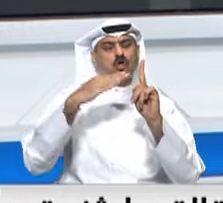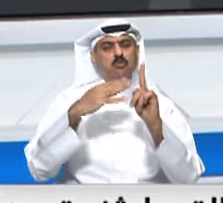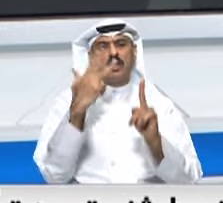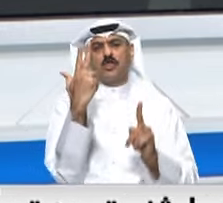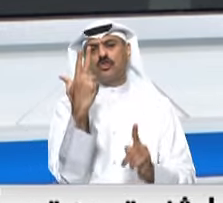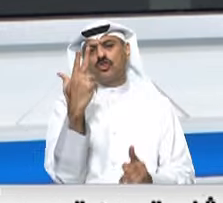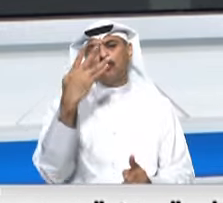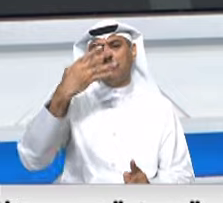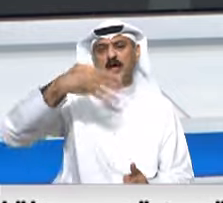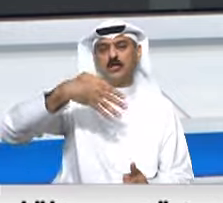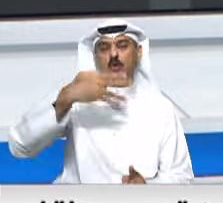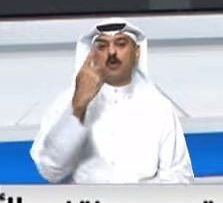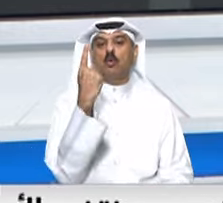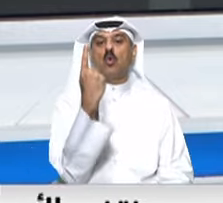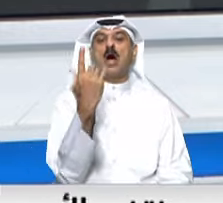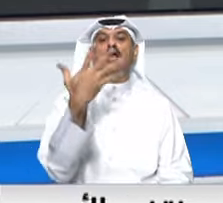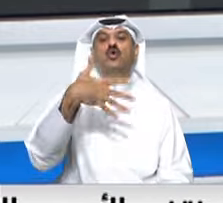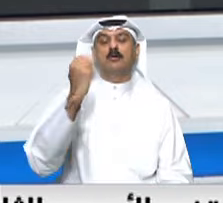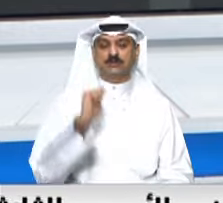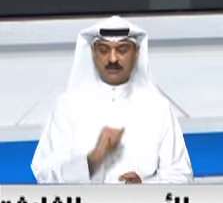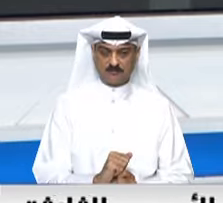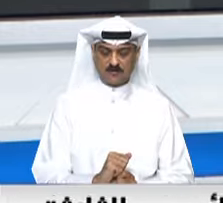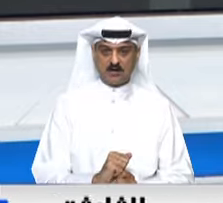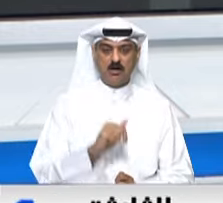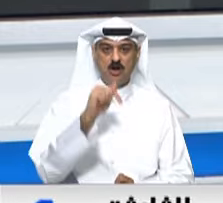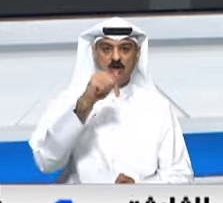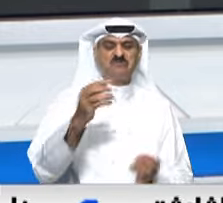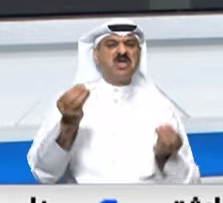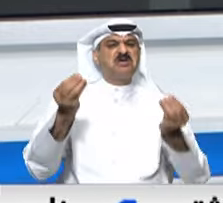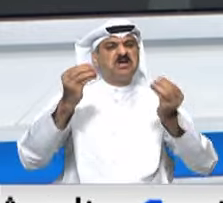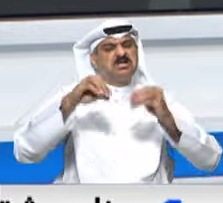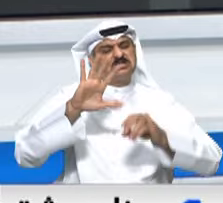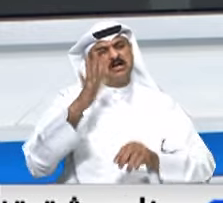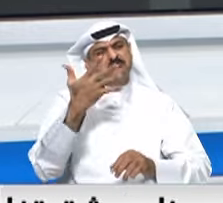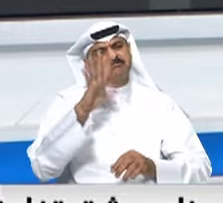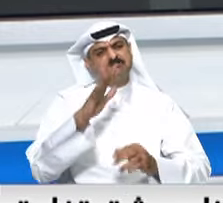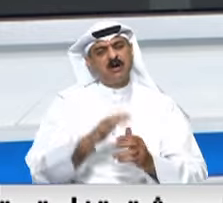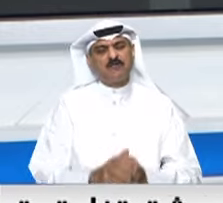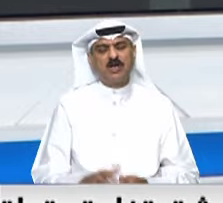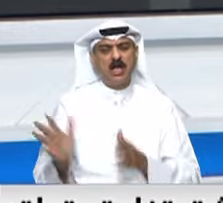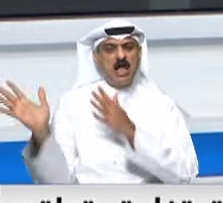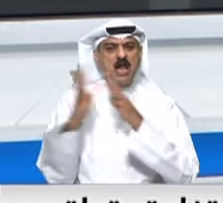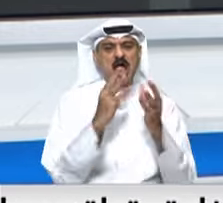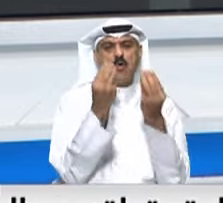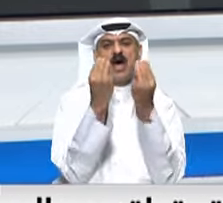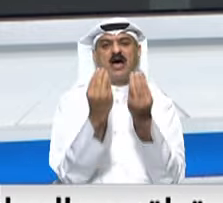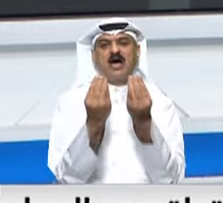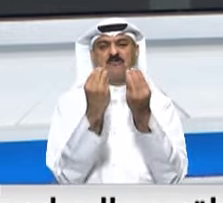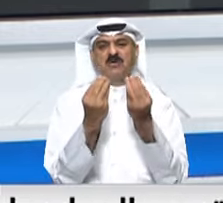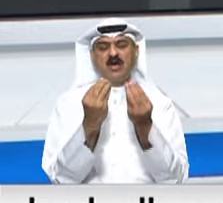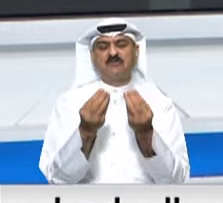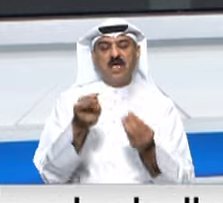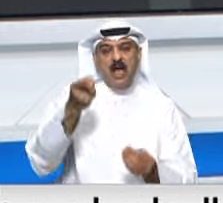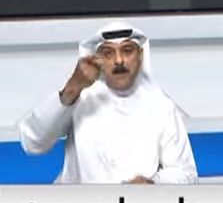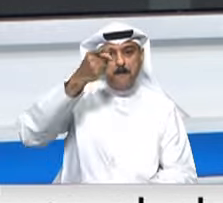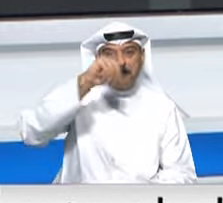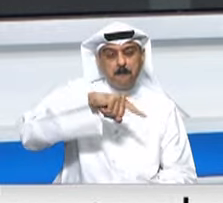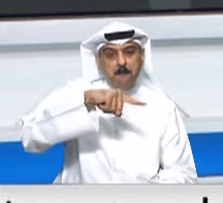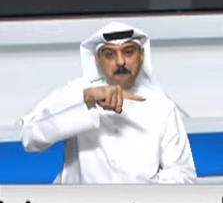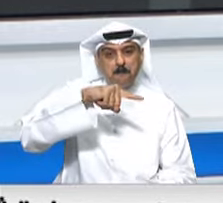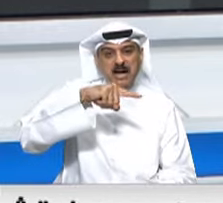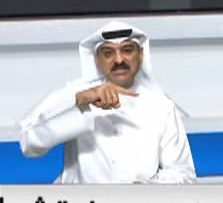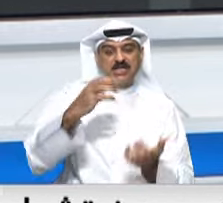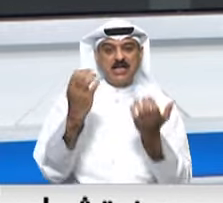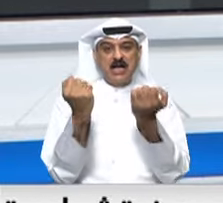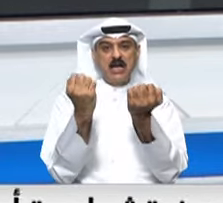48 الى ال 51 درجه مئويه والاحساس يكون اعلى من ذلك هواء خفيف الى معتدل السرعه باذن الله باكر ينشط على فترات بشكل